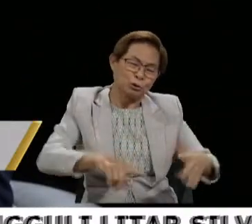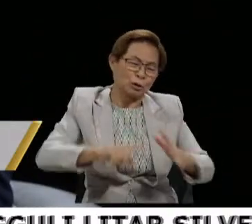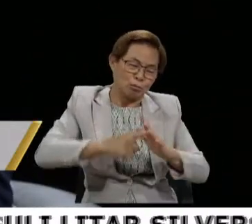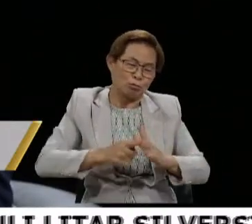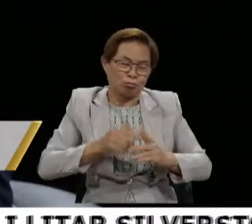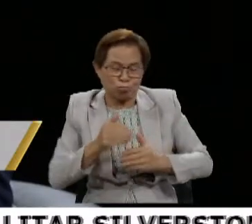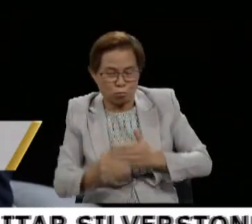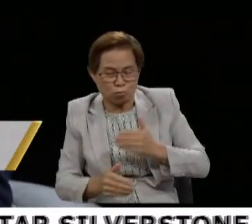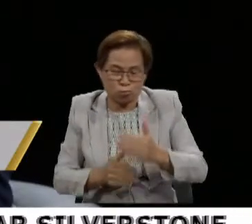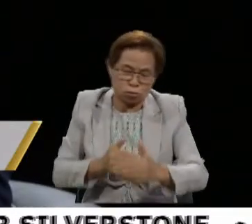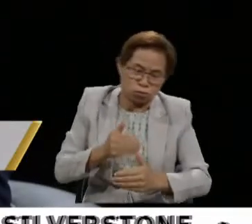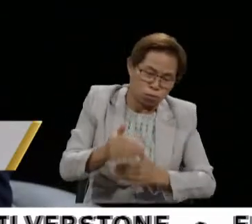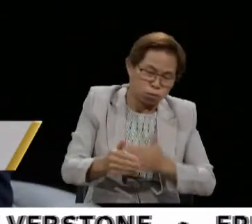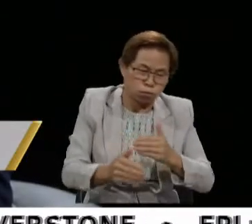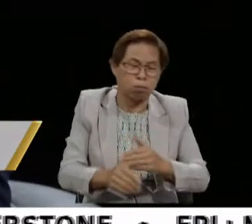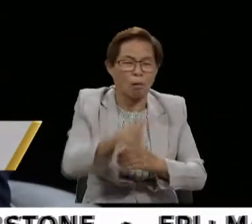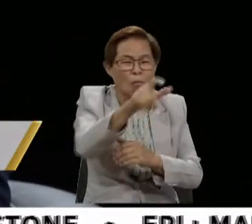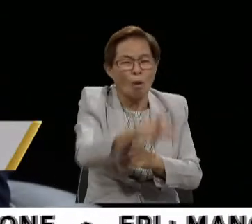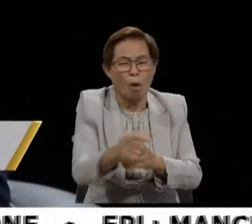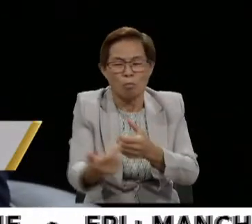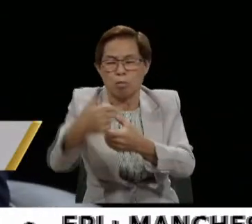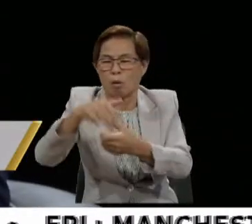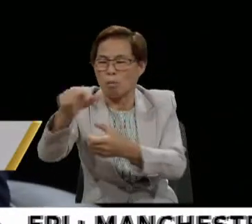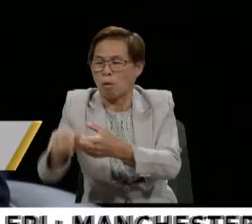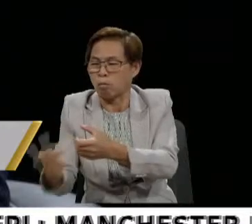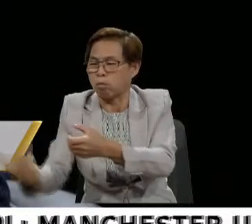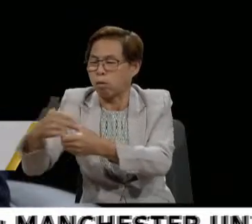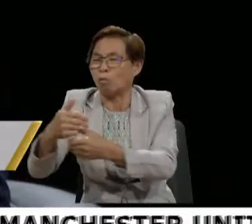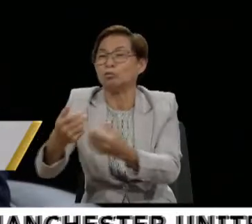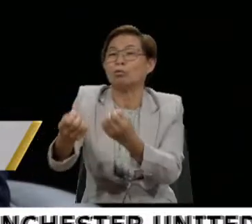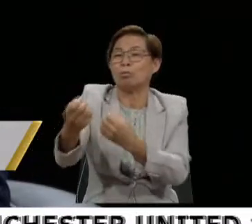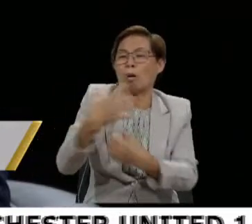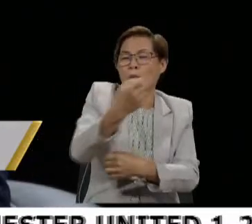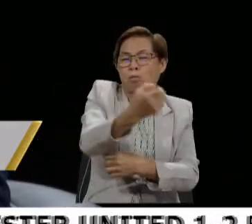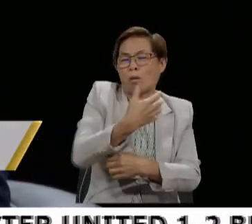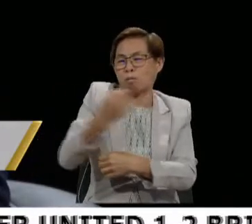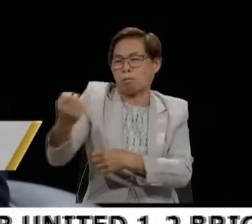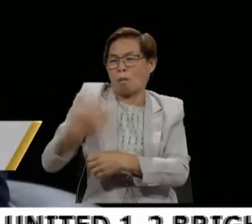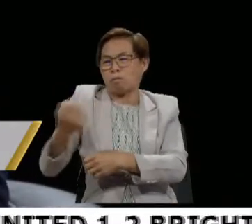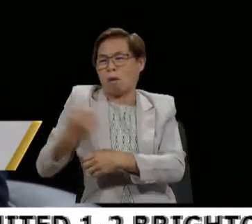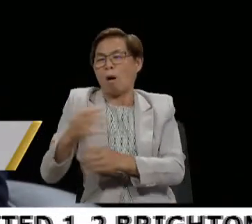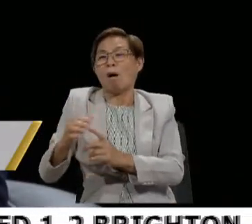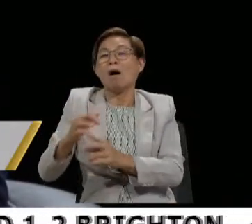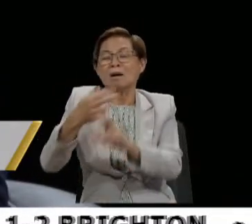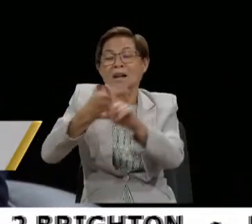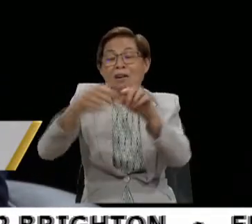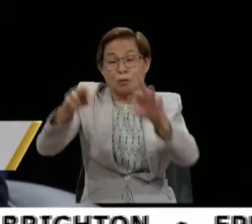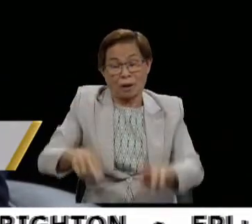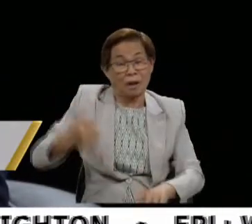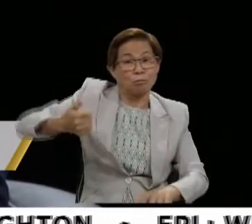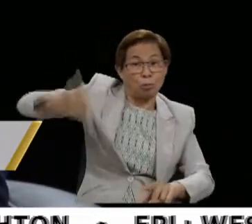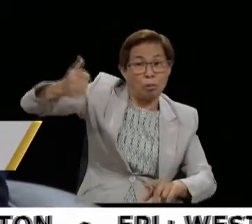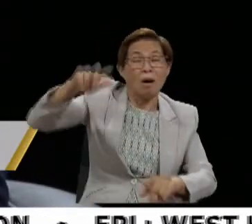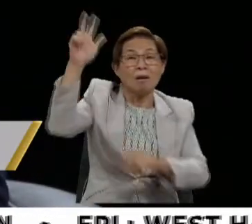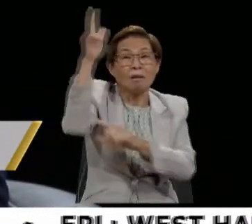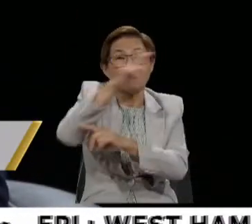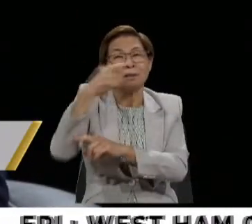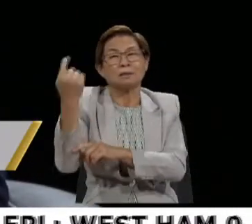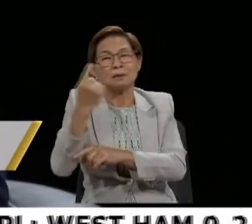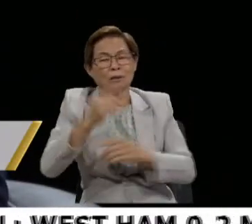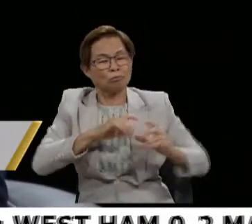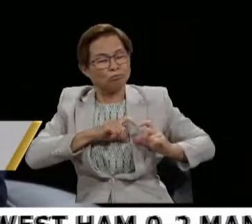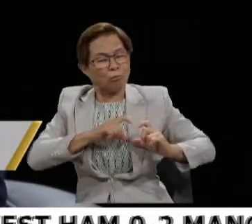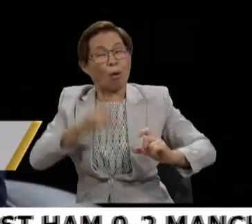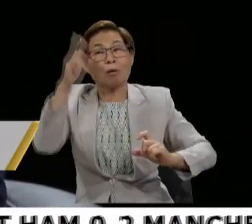proses libat urus untuk mendapatkan maklum balaslah rakyat kita terutamanya kerajaan memang sentiasa